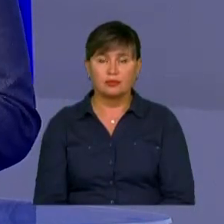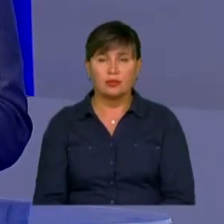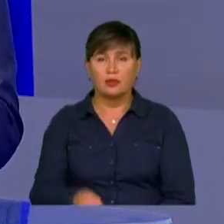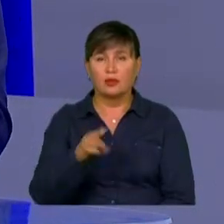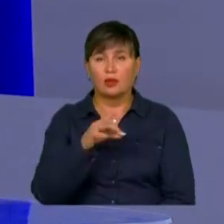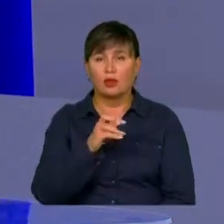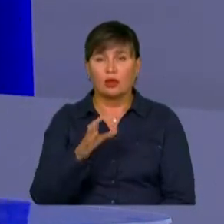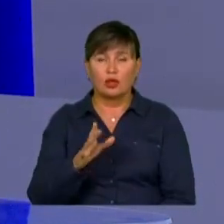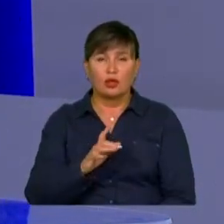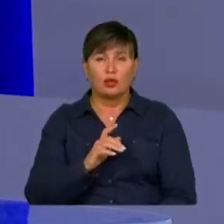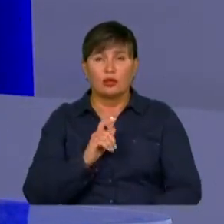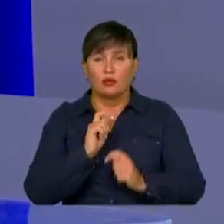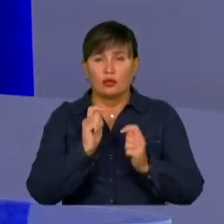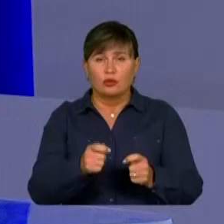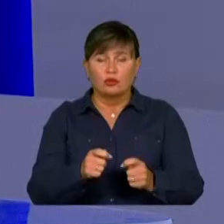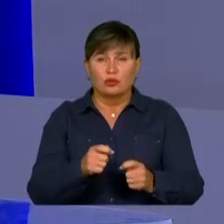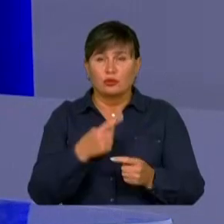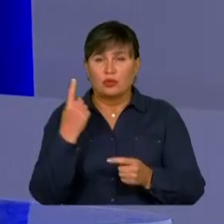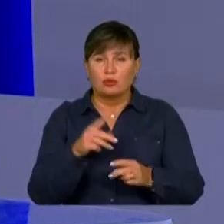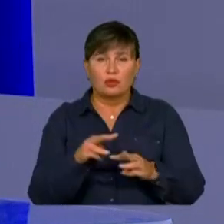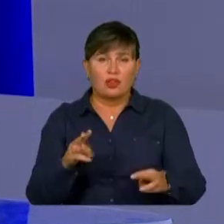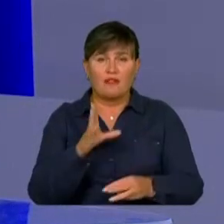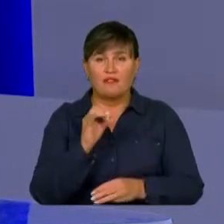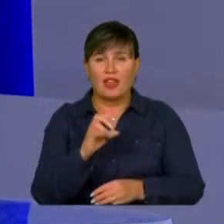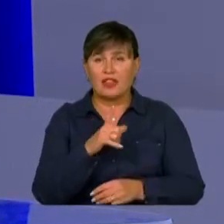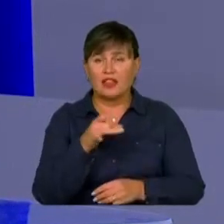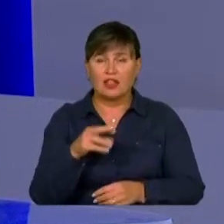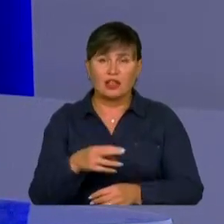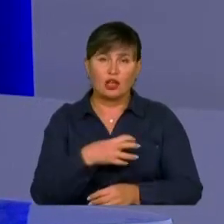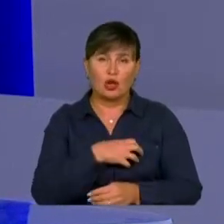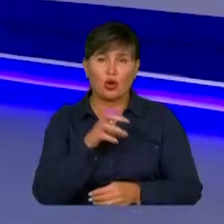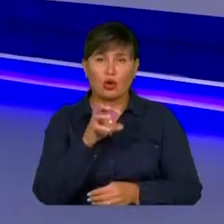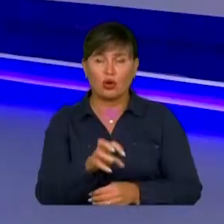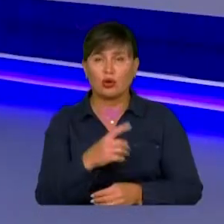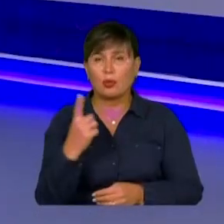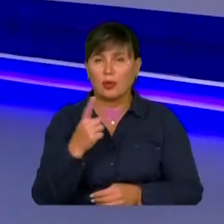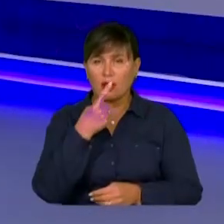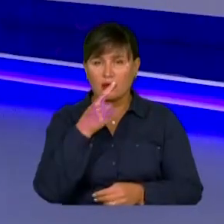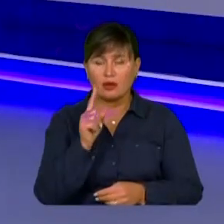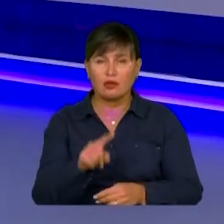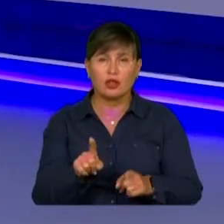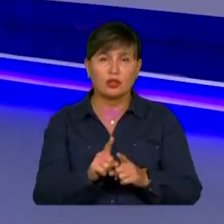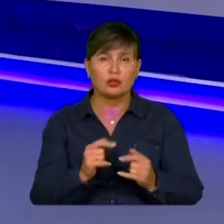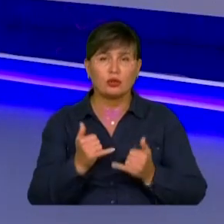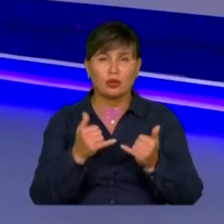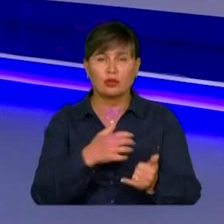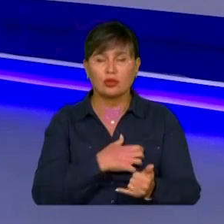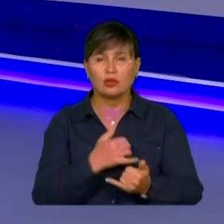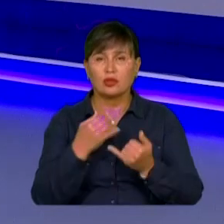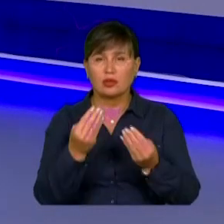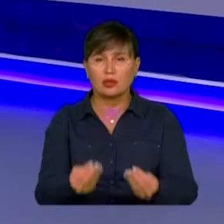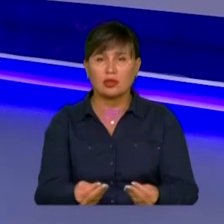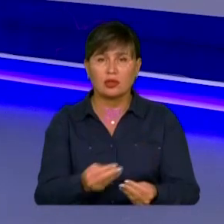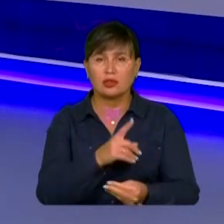Касым-Жомарт Токаев вручил премьер-министру Венгрии Виктору Орбану орден «Достык» первой степени. Такой почетной награды политик удостоился